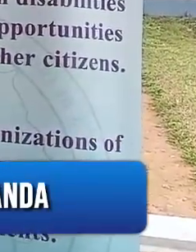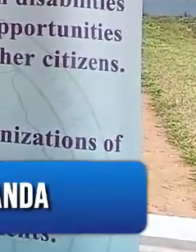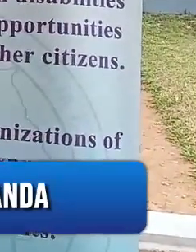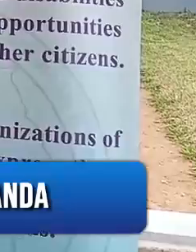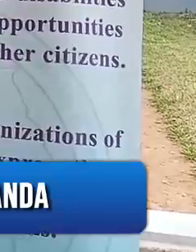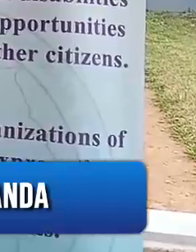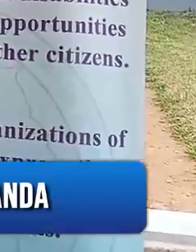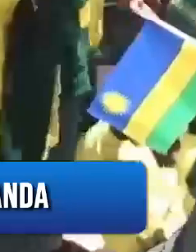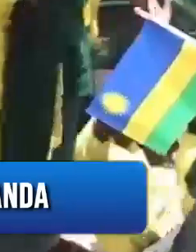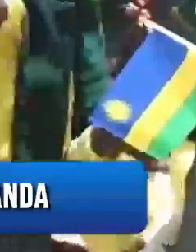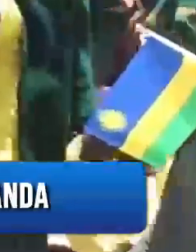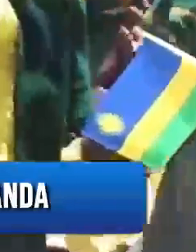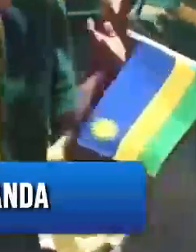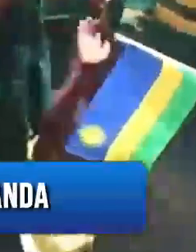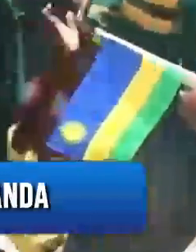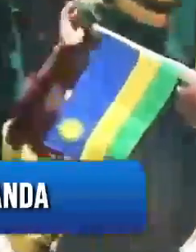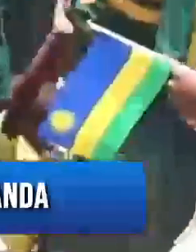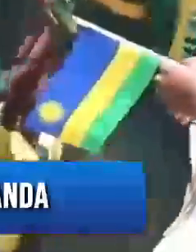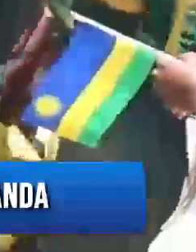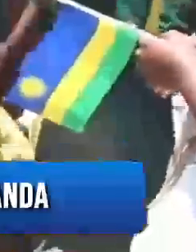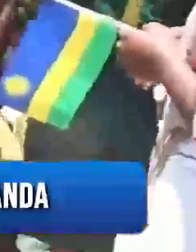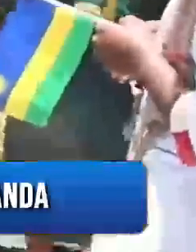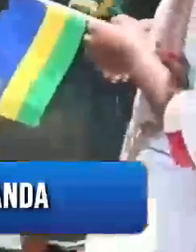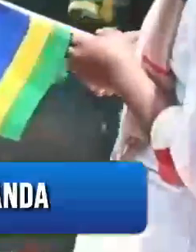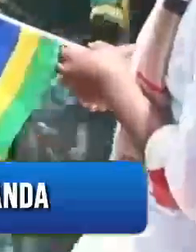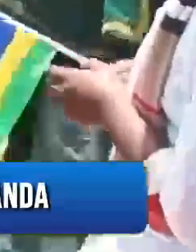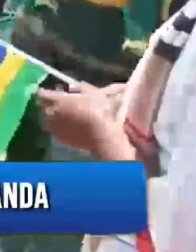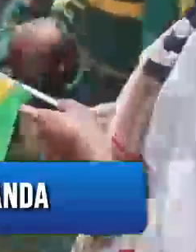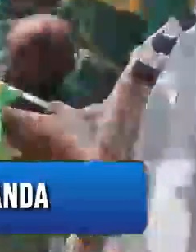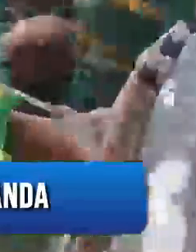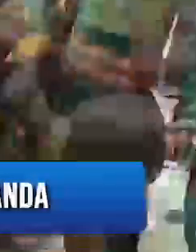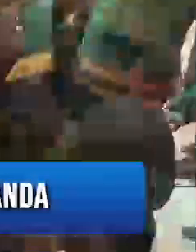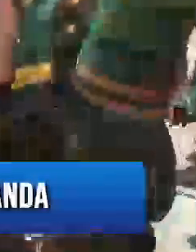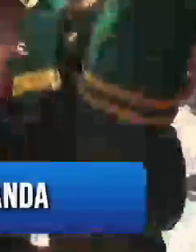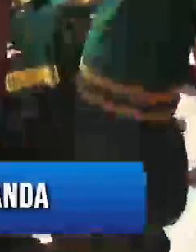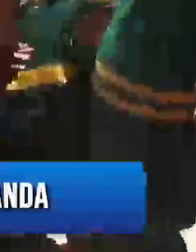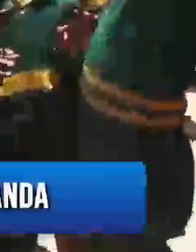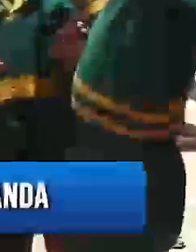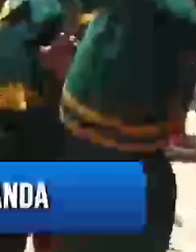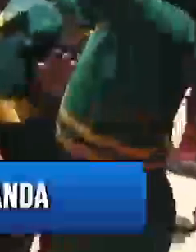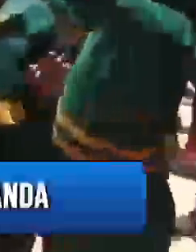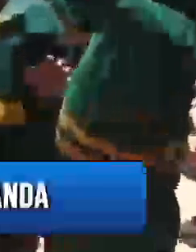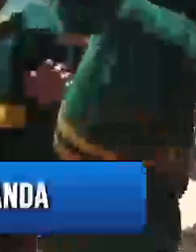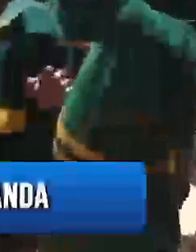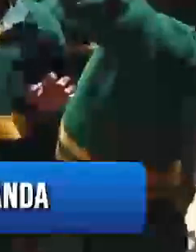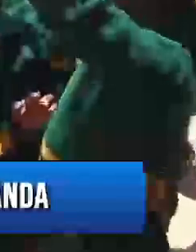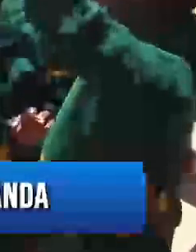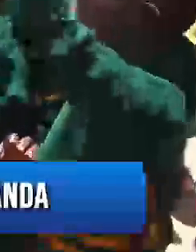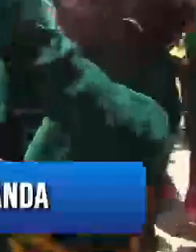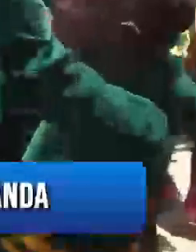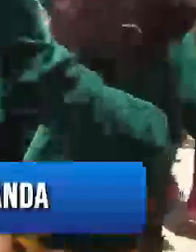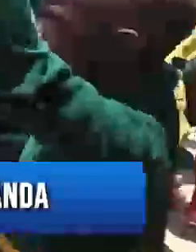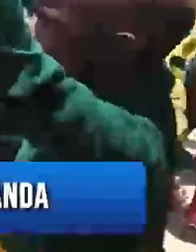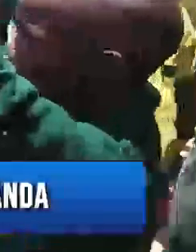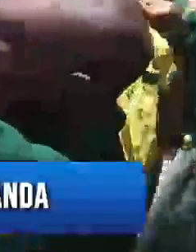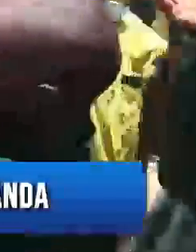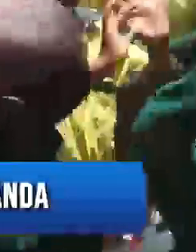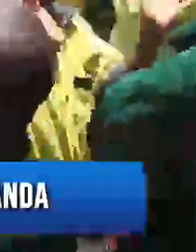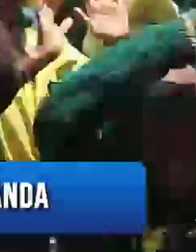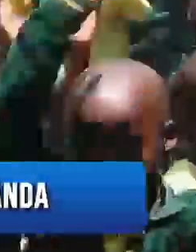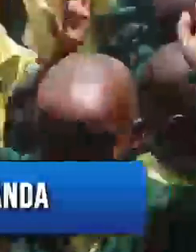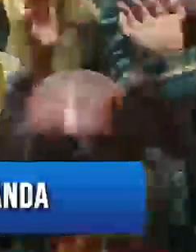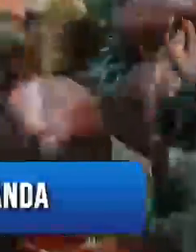serivisi zindi z'ubuvuzi. Eugene yatangaje kandi ko kubera icyorezo cya COVID-19 bitazakunda guhuriza hamwe abana, ababyeyi n'abayobozi kugira